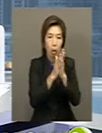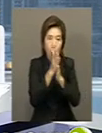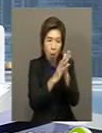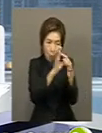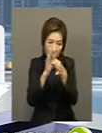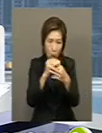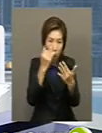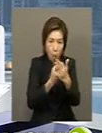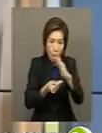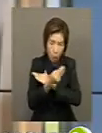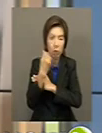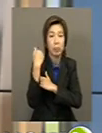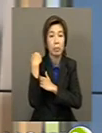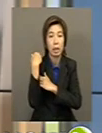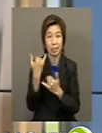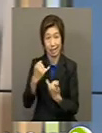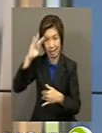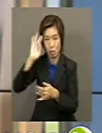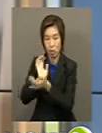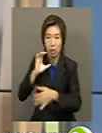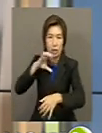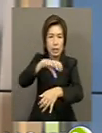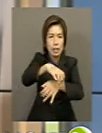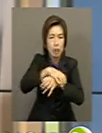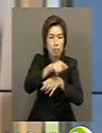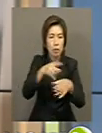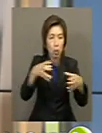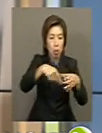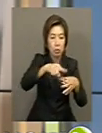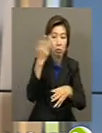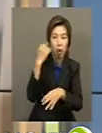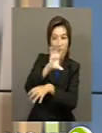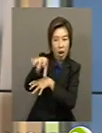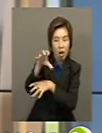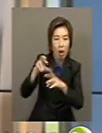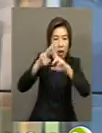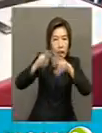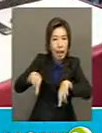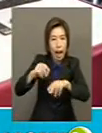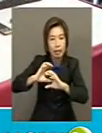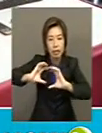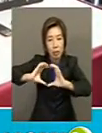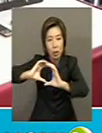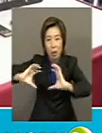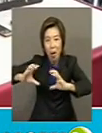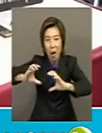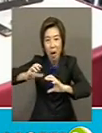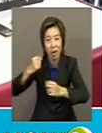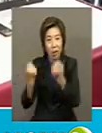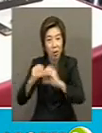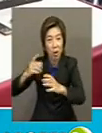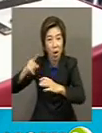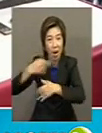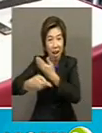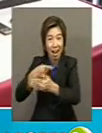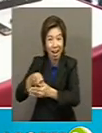ช่อโกงผู้ที่เป็นเจ้าของร้านประดับยนต์ในจังหวัดพระนครศรีอยุธยาก็เสียหายไปเกือบล้านบาทยอมรับทั้ง